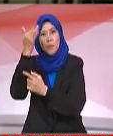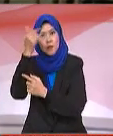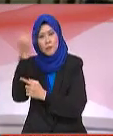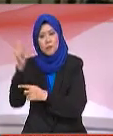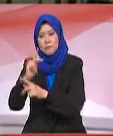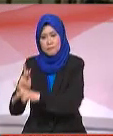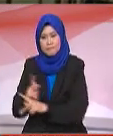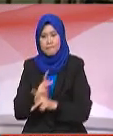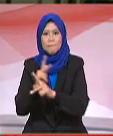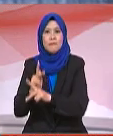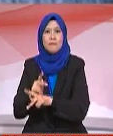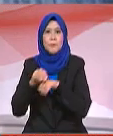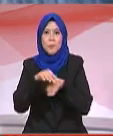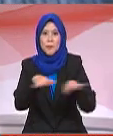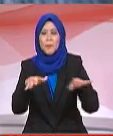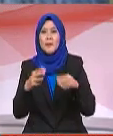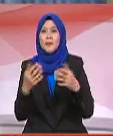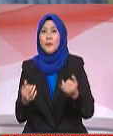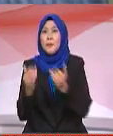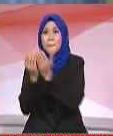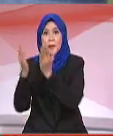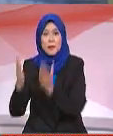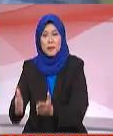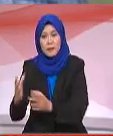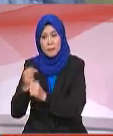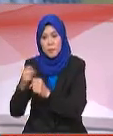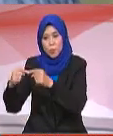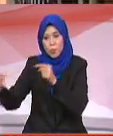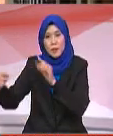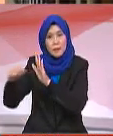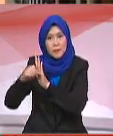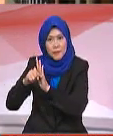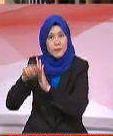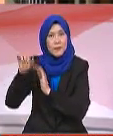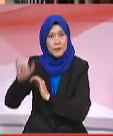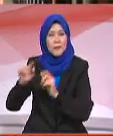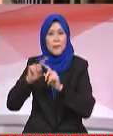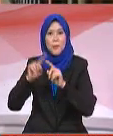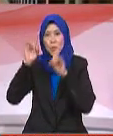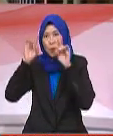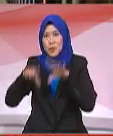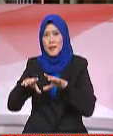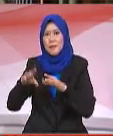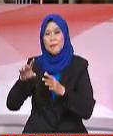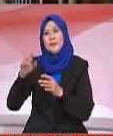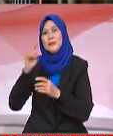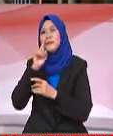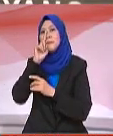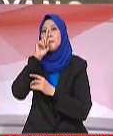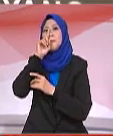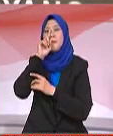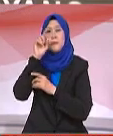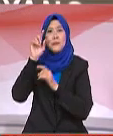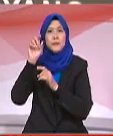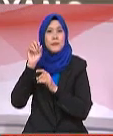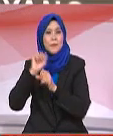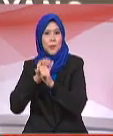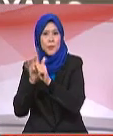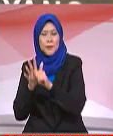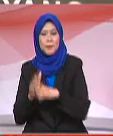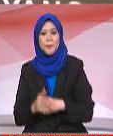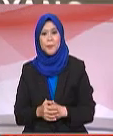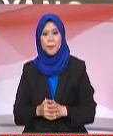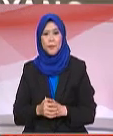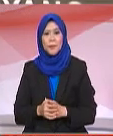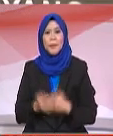berjaga-jaga walaupun pelajar berkenaan telah pun mendapat keputusan negatif dalam ujian jelitan COVID-19 mereka. Ada dua pelajar